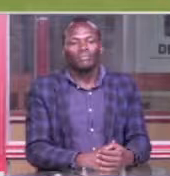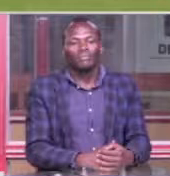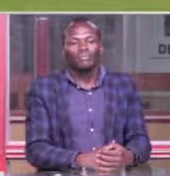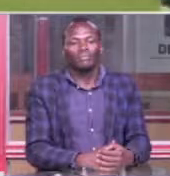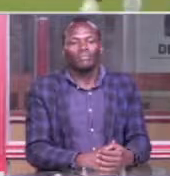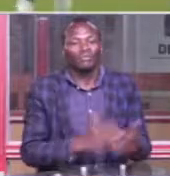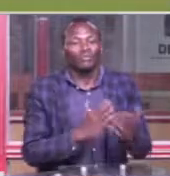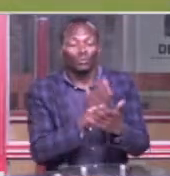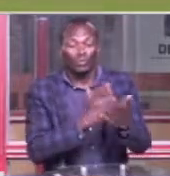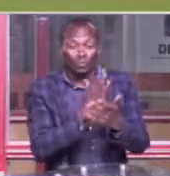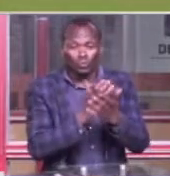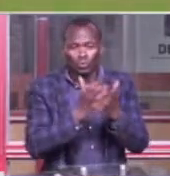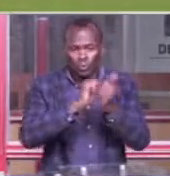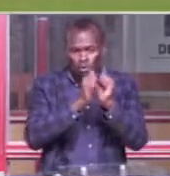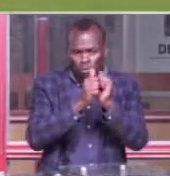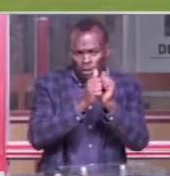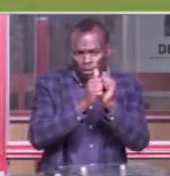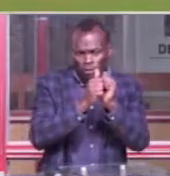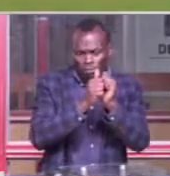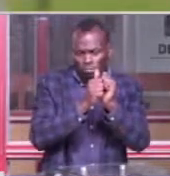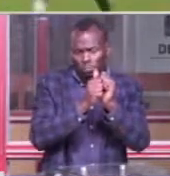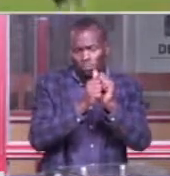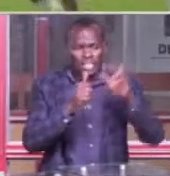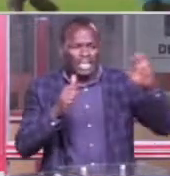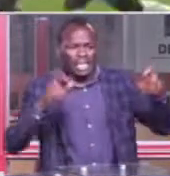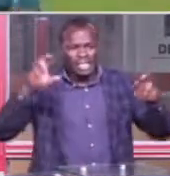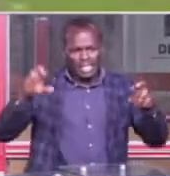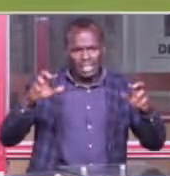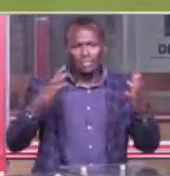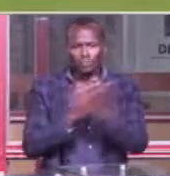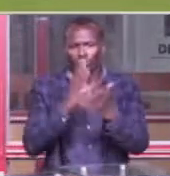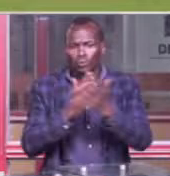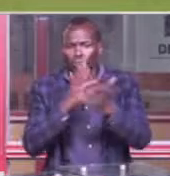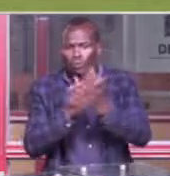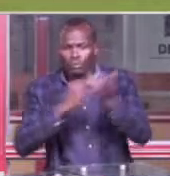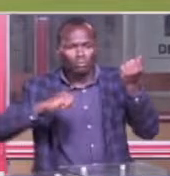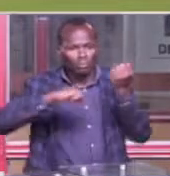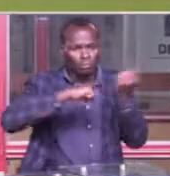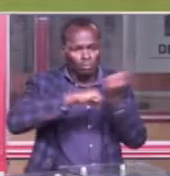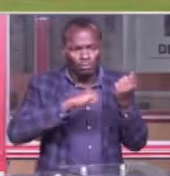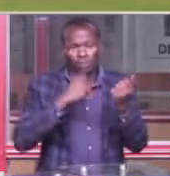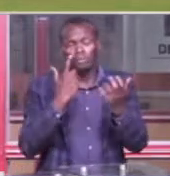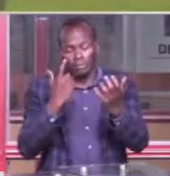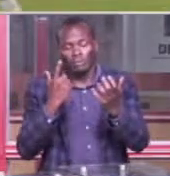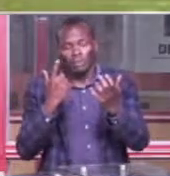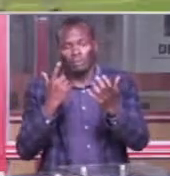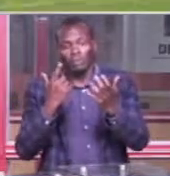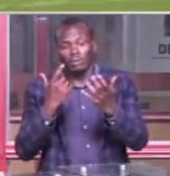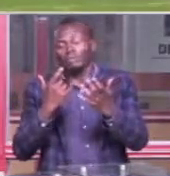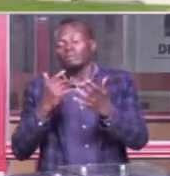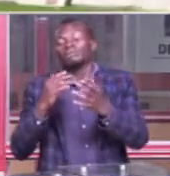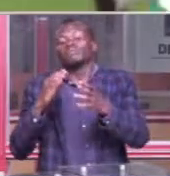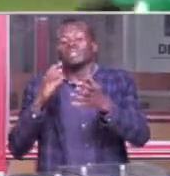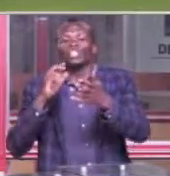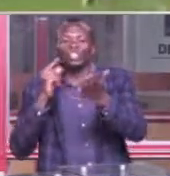Impaka za Super 8 zizanyibwa kirabu empangu z'ekibiya ky'ababinywera ekya Uganda Premier League ne timu ebiri ezasuumusiddwa okuva mu Big